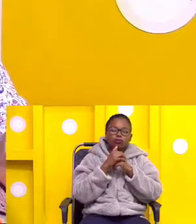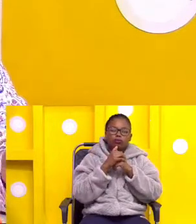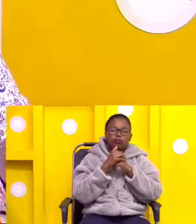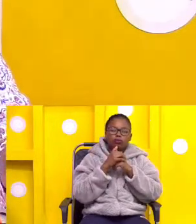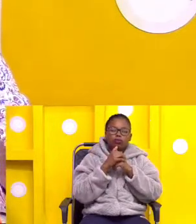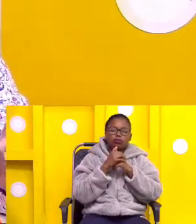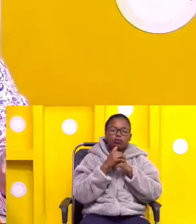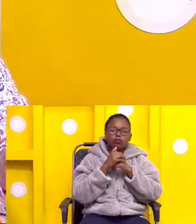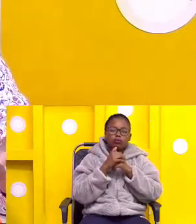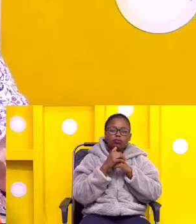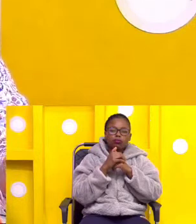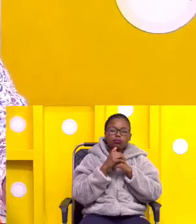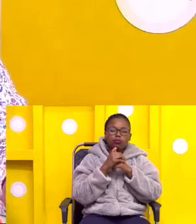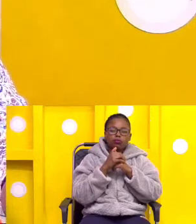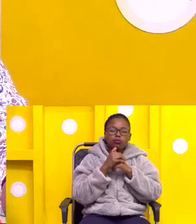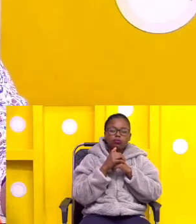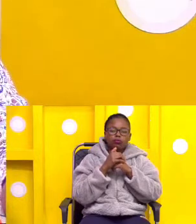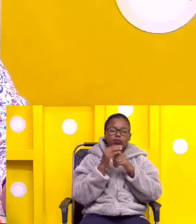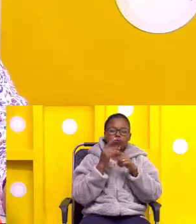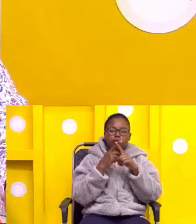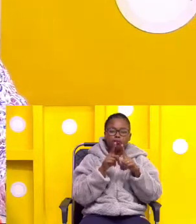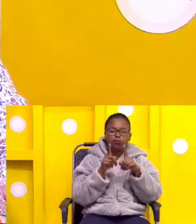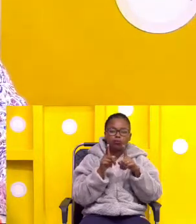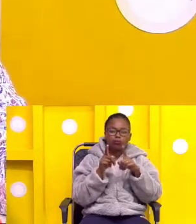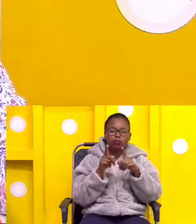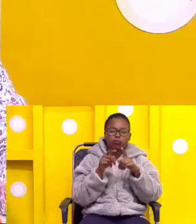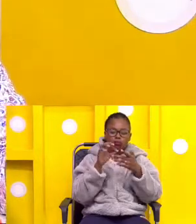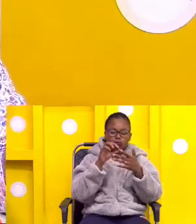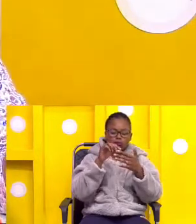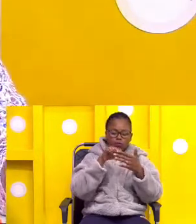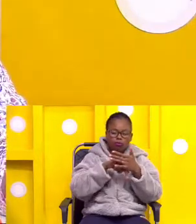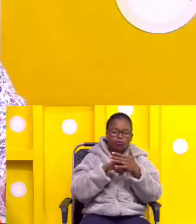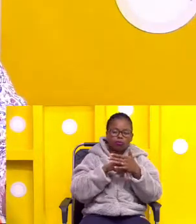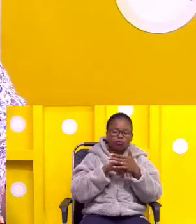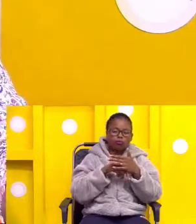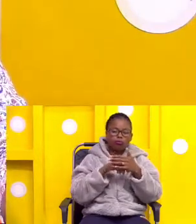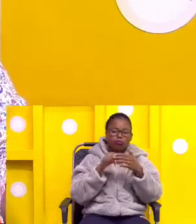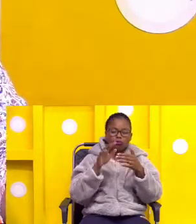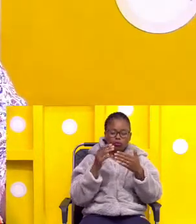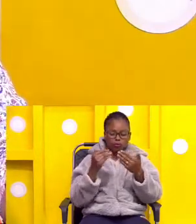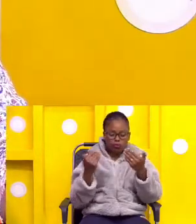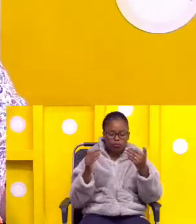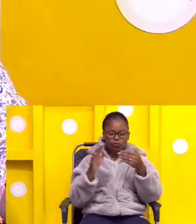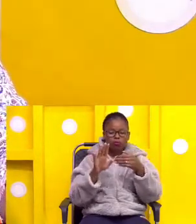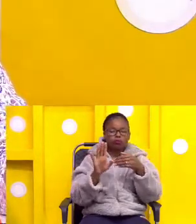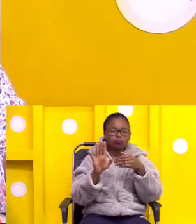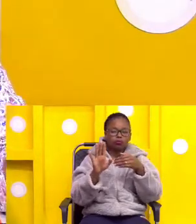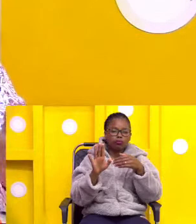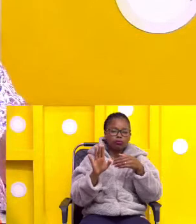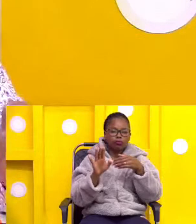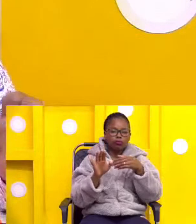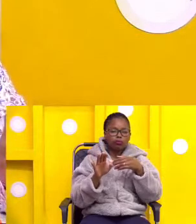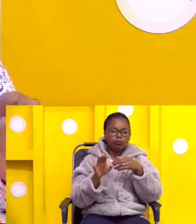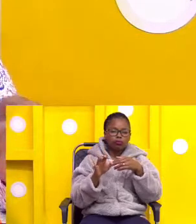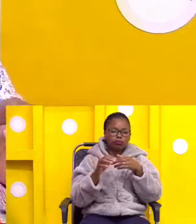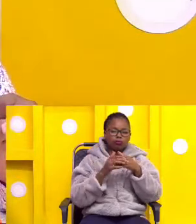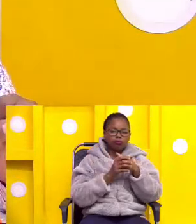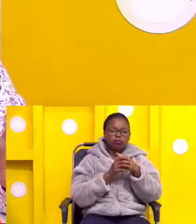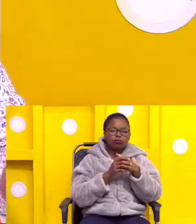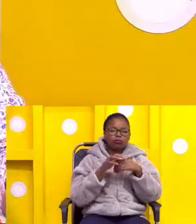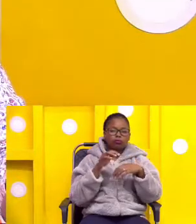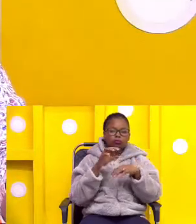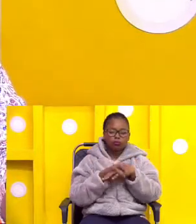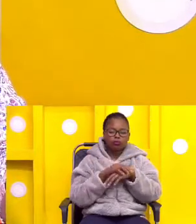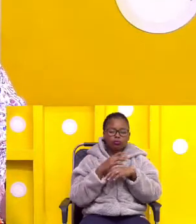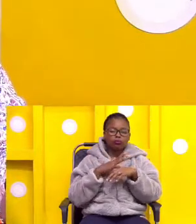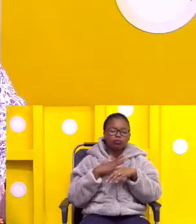Nwa ke hada siugo gai ya kura adhime. Na kura adhime reji ya rawa siyaku. Dojo inana wanyitre. Na wagire ido siyaku